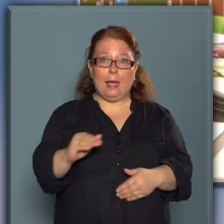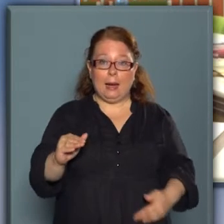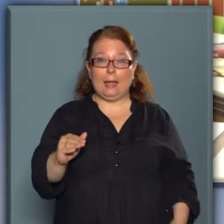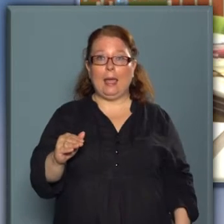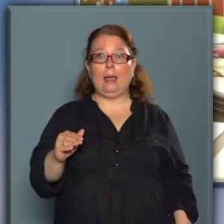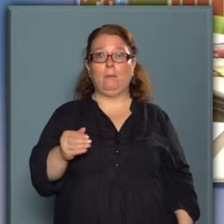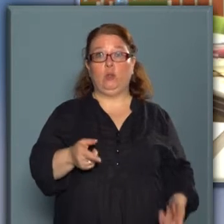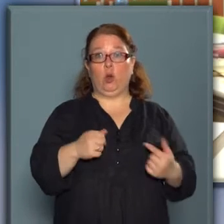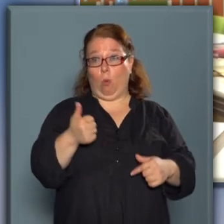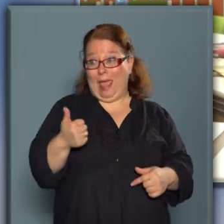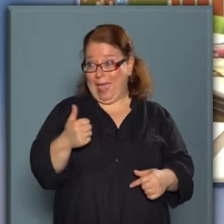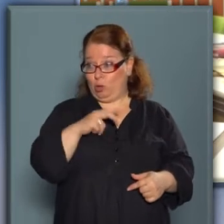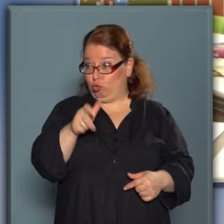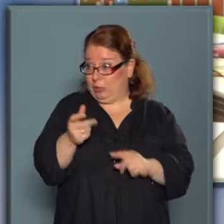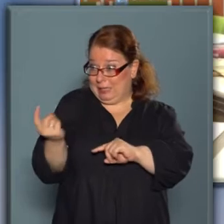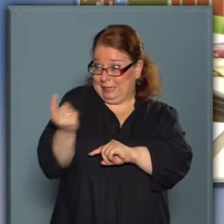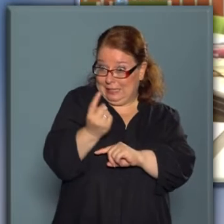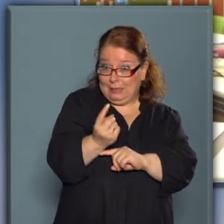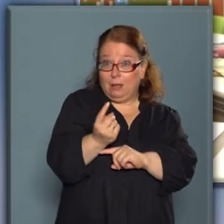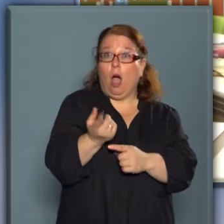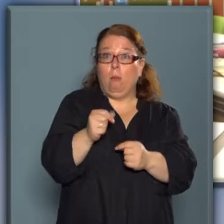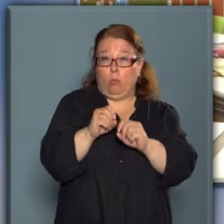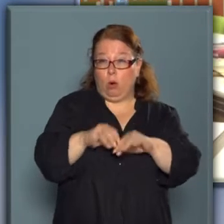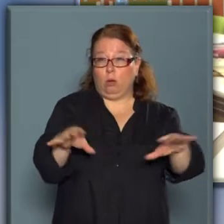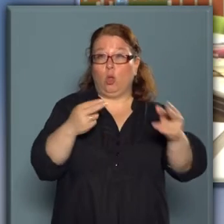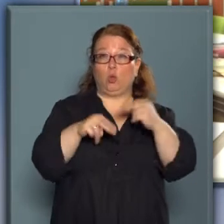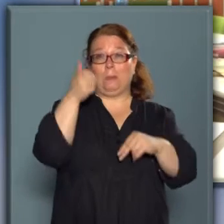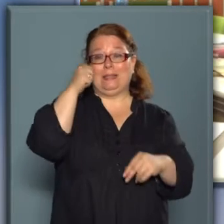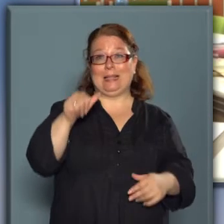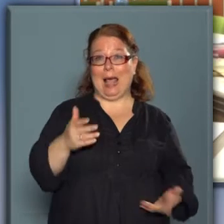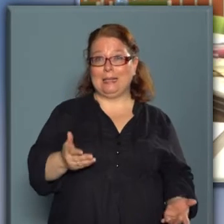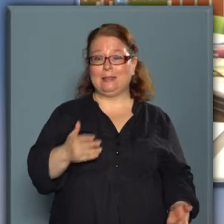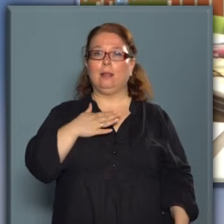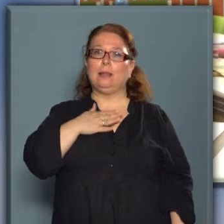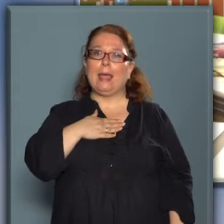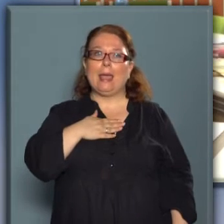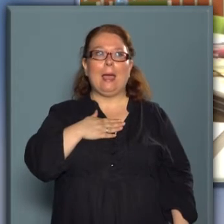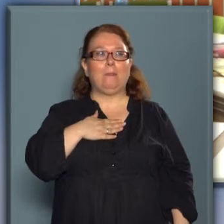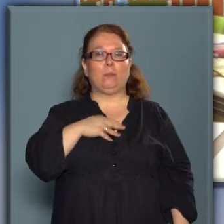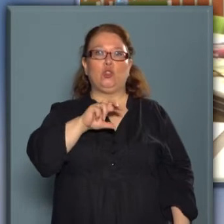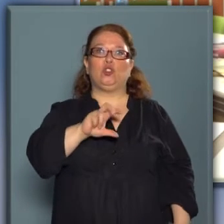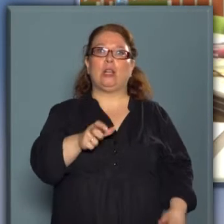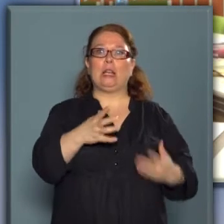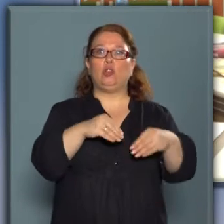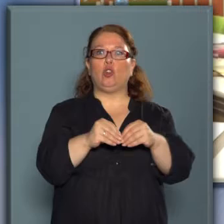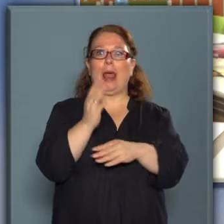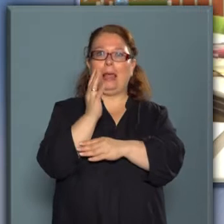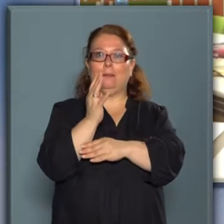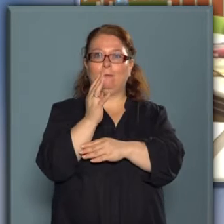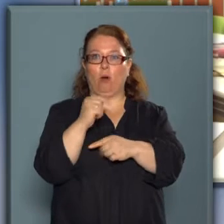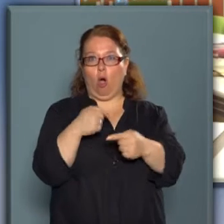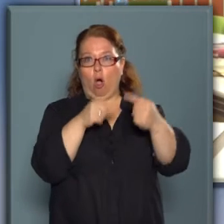és akkor abból az egy Sirlingből lett több száz. Úgyhogy én nekem a Sirling